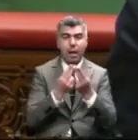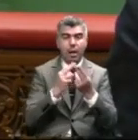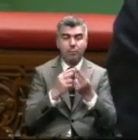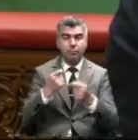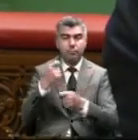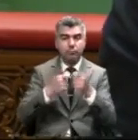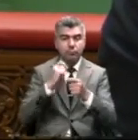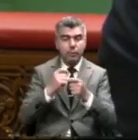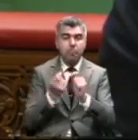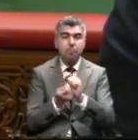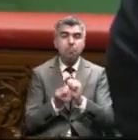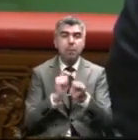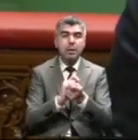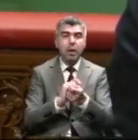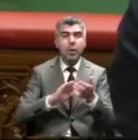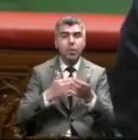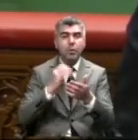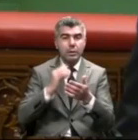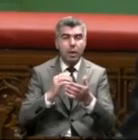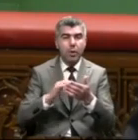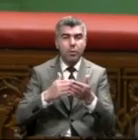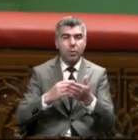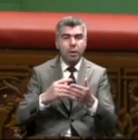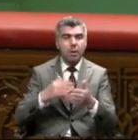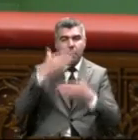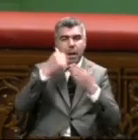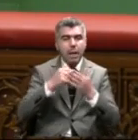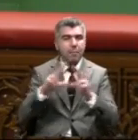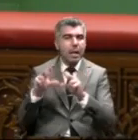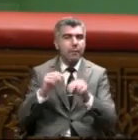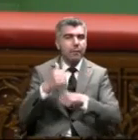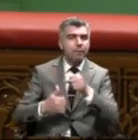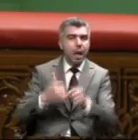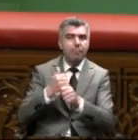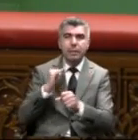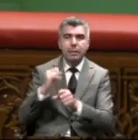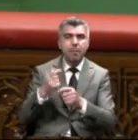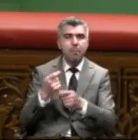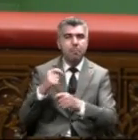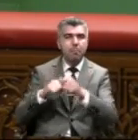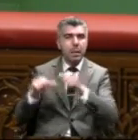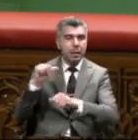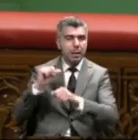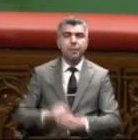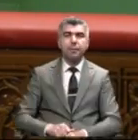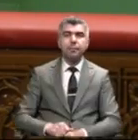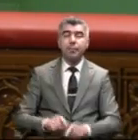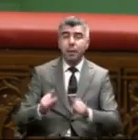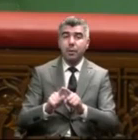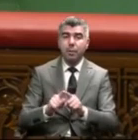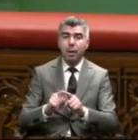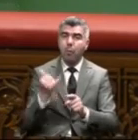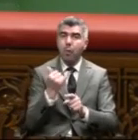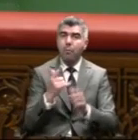يتغير الاقتصاد العالمي والمغرب من سنه الى اخرى الامر الذي يتطلب العمل على تكييف قانون